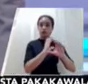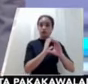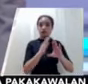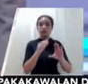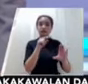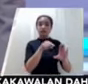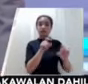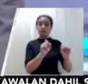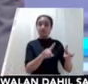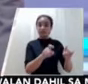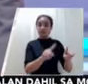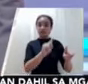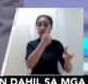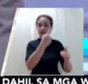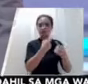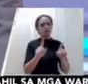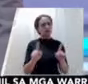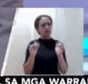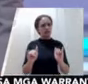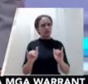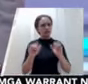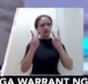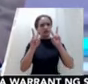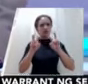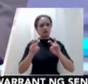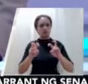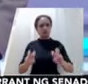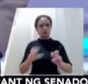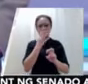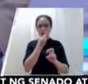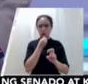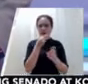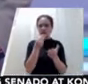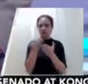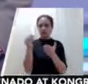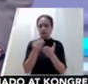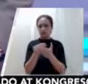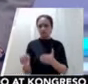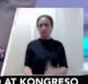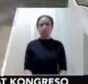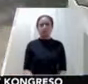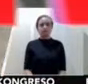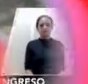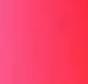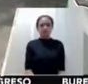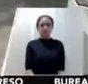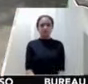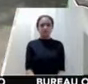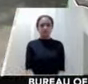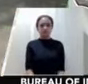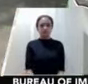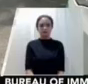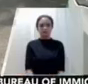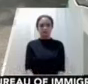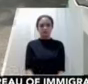pero iniimbestigahan pati ang buyer. Tunghayan ang aking eksklusibong pagtutok.